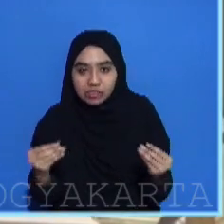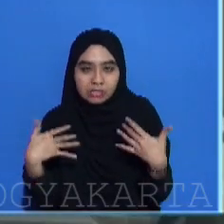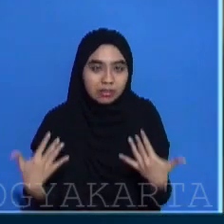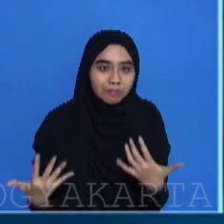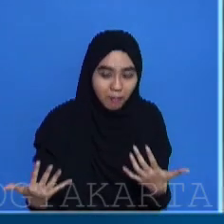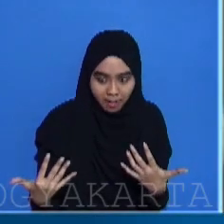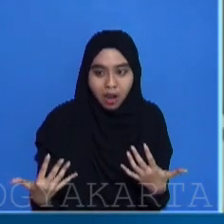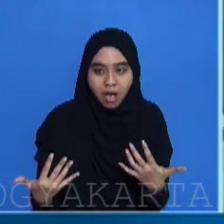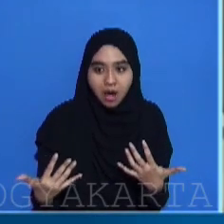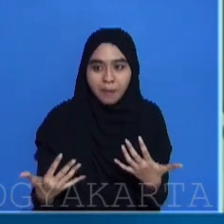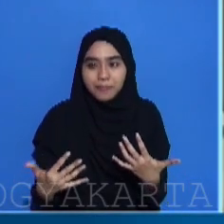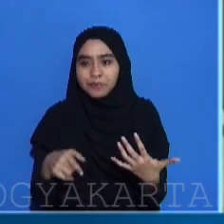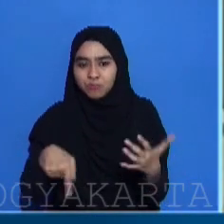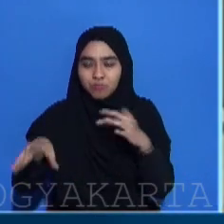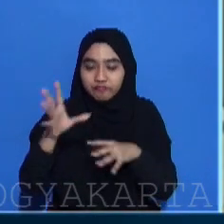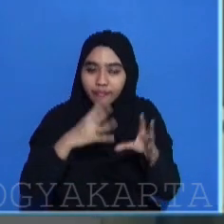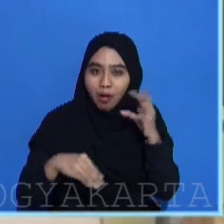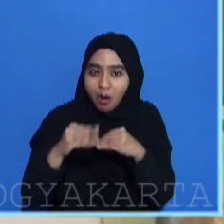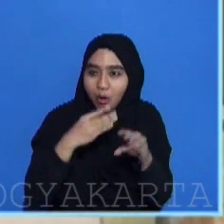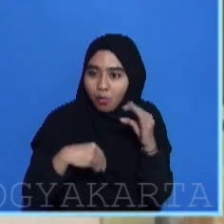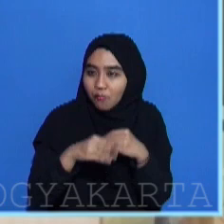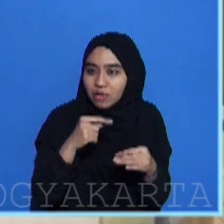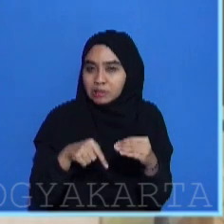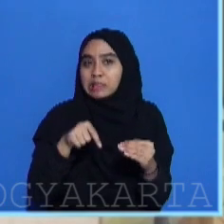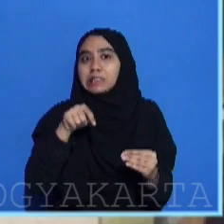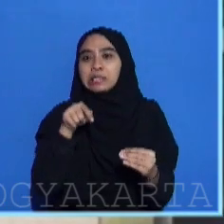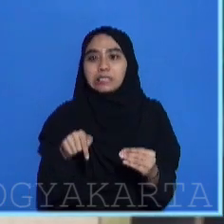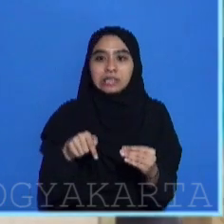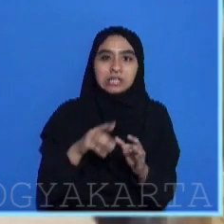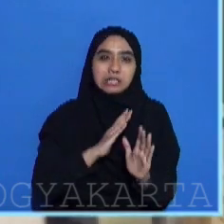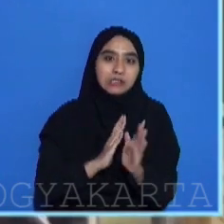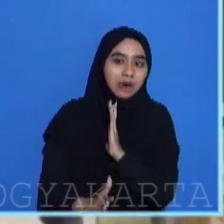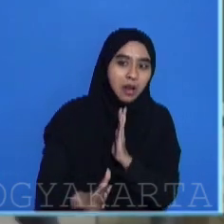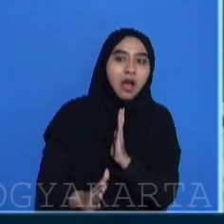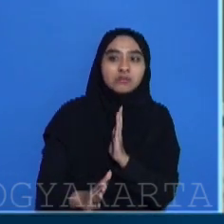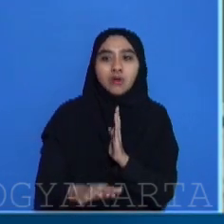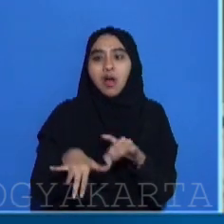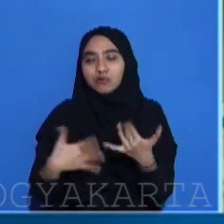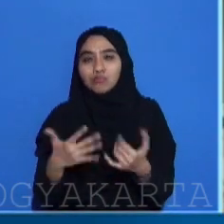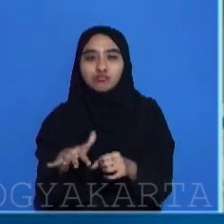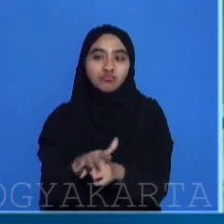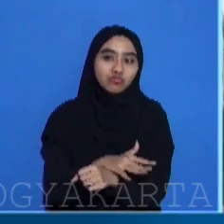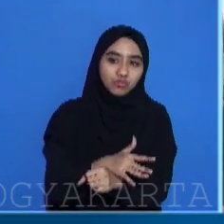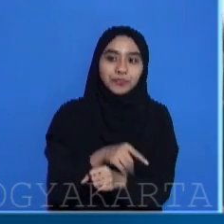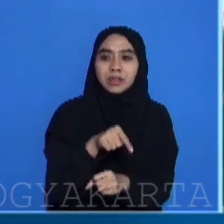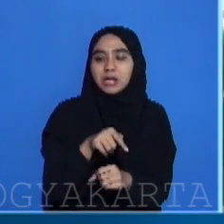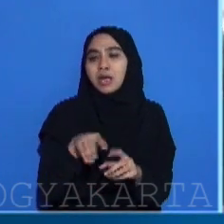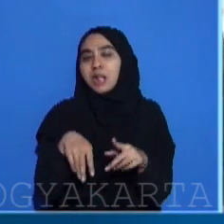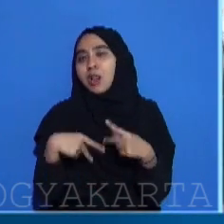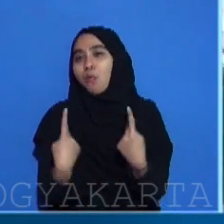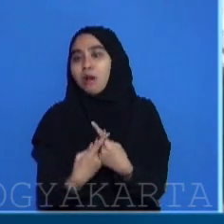akan lobiobi Apakah hal ini bisa dilanjutkan atau cukup diselesaikan dengan